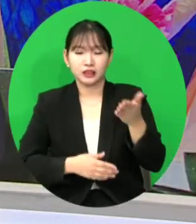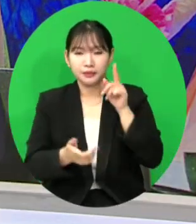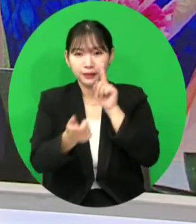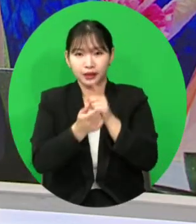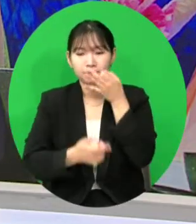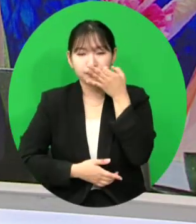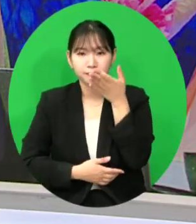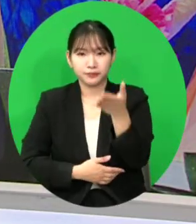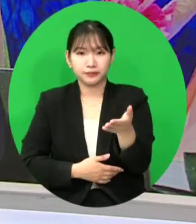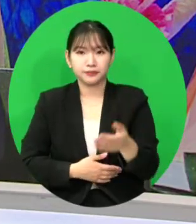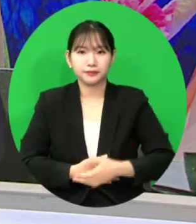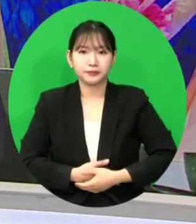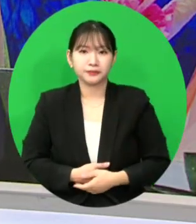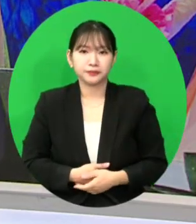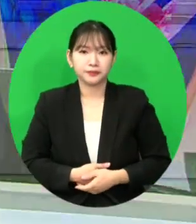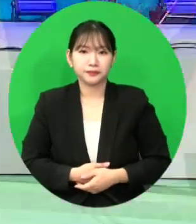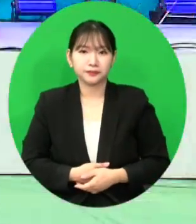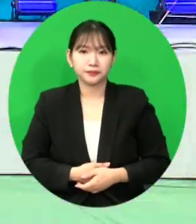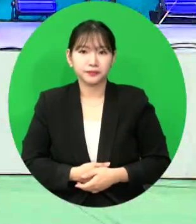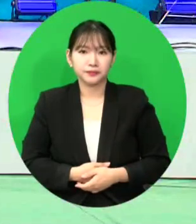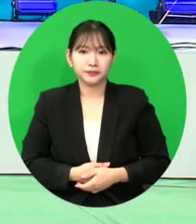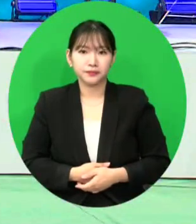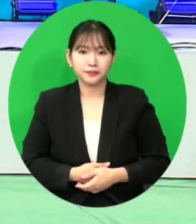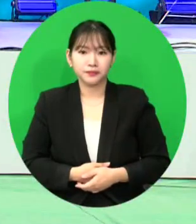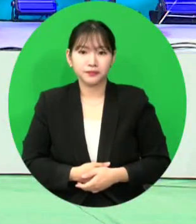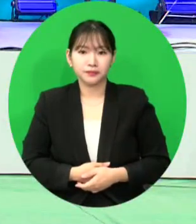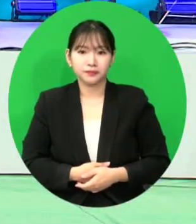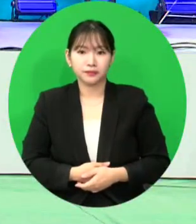서희령 기자가 만나봤습니다.